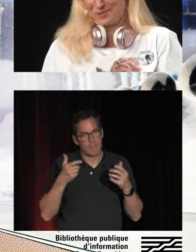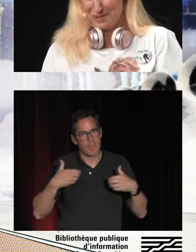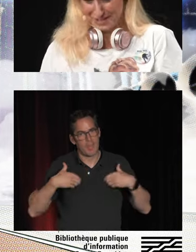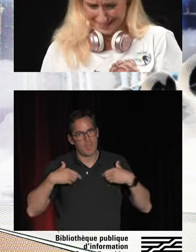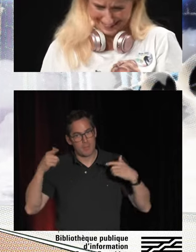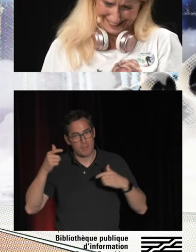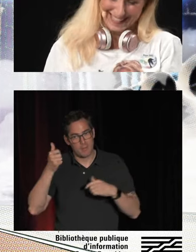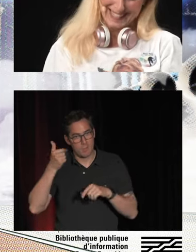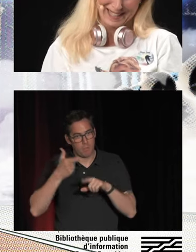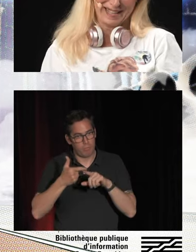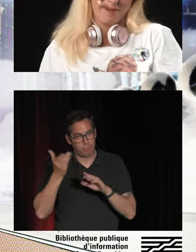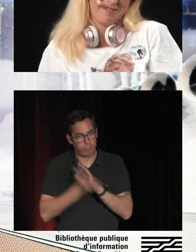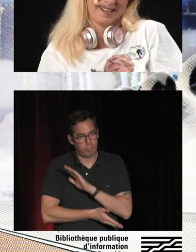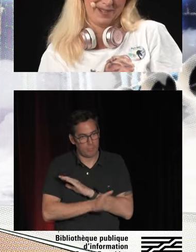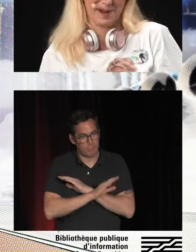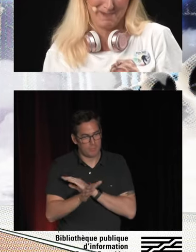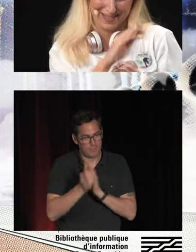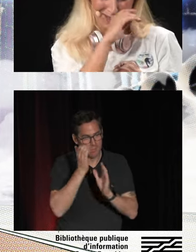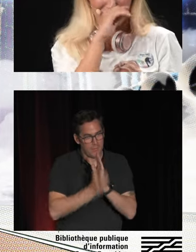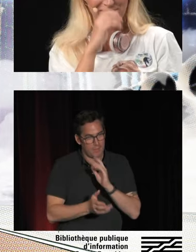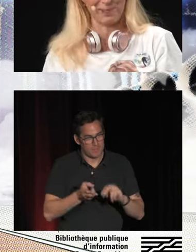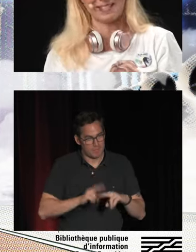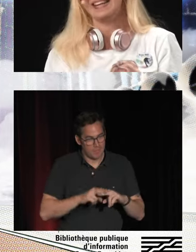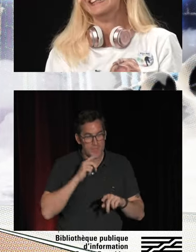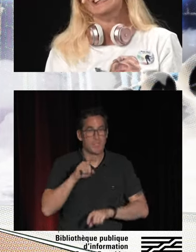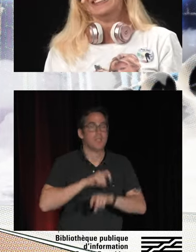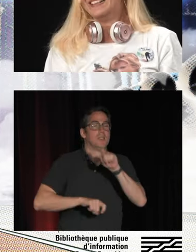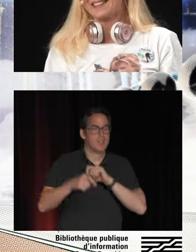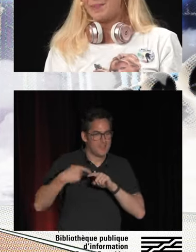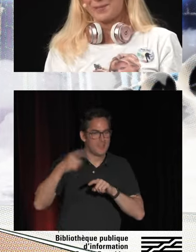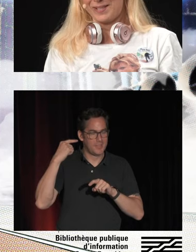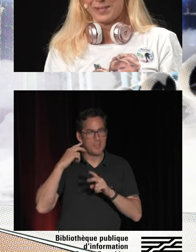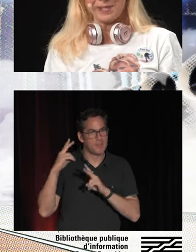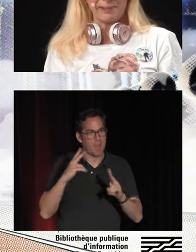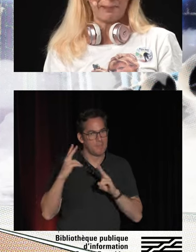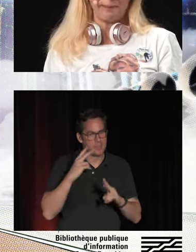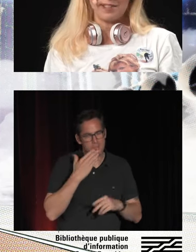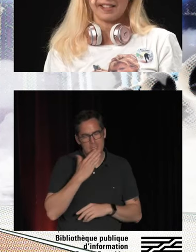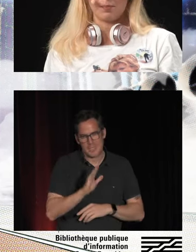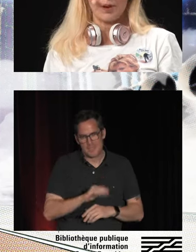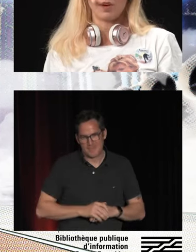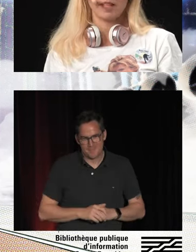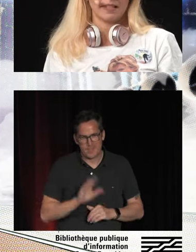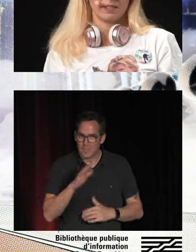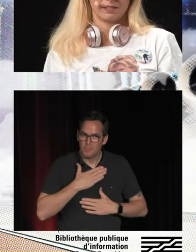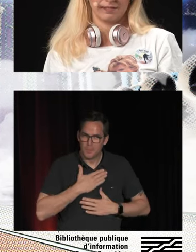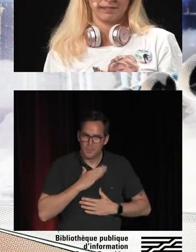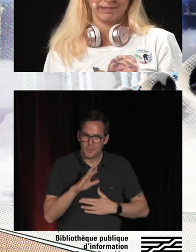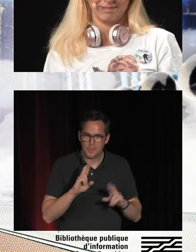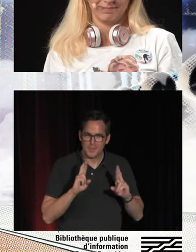Yeti me touche, c'est le game over et on doit repartir depuis la tempête. Ça va pas se passer comme ça. J'ai très peur. En